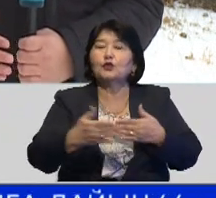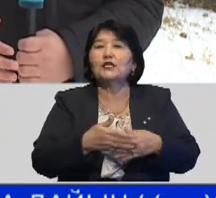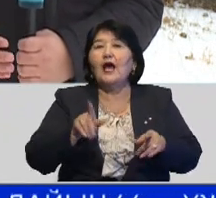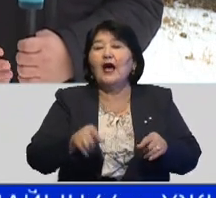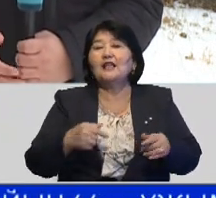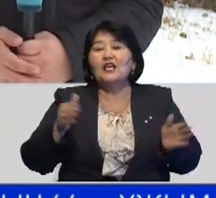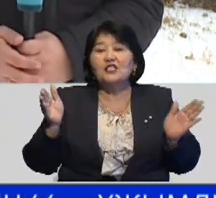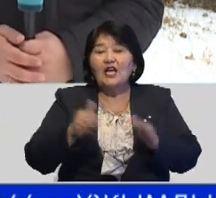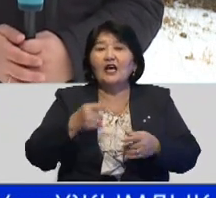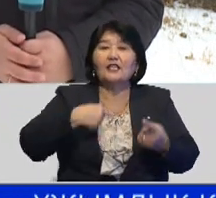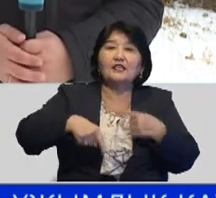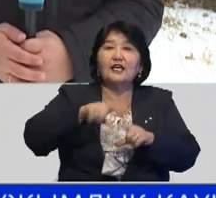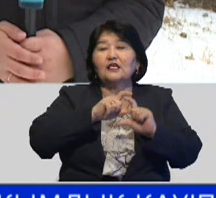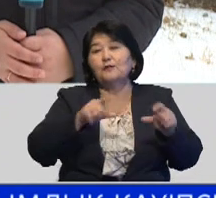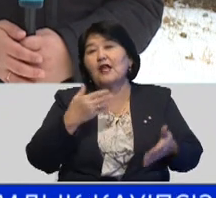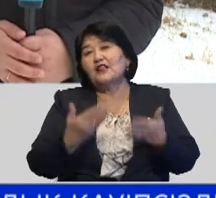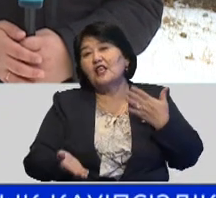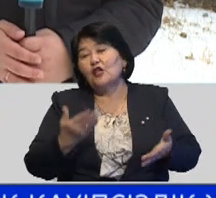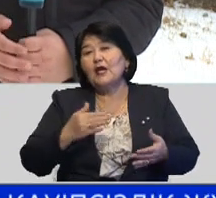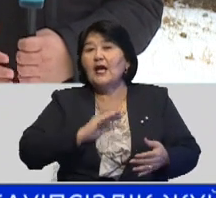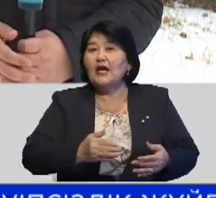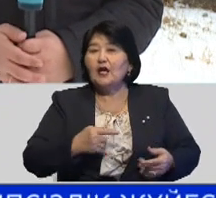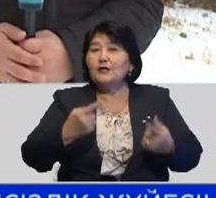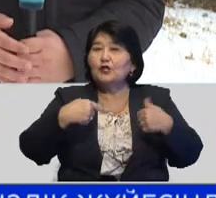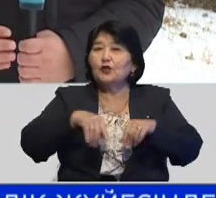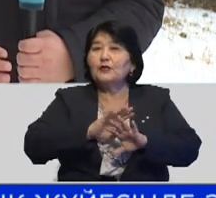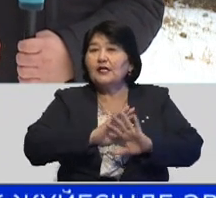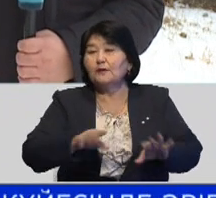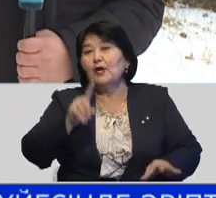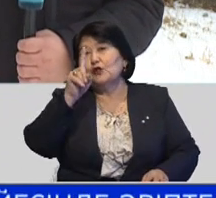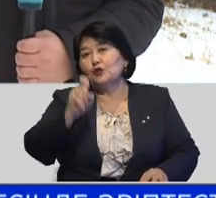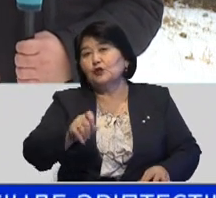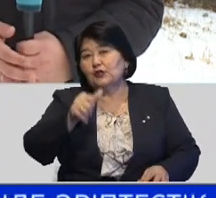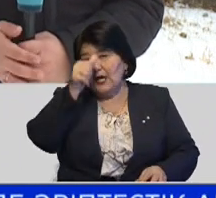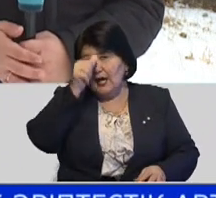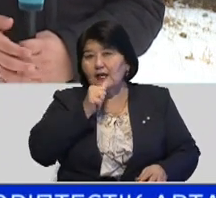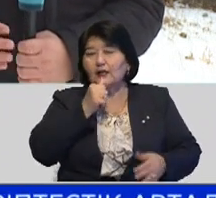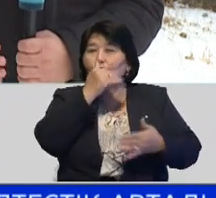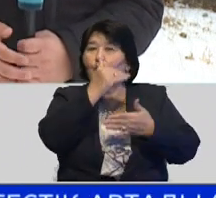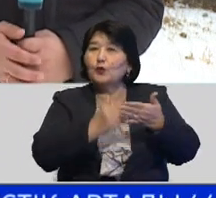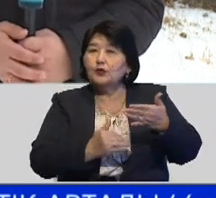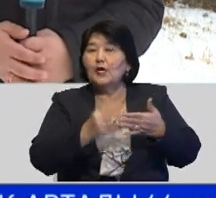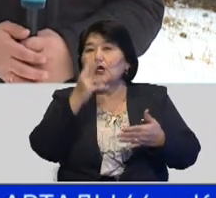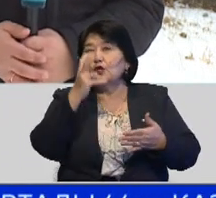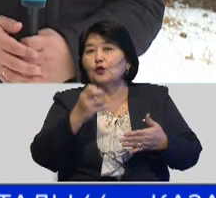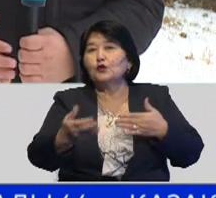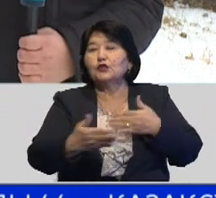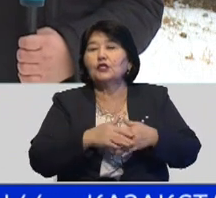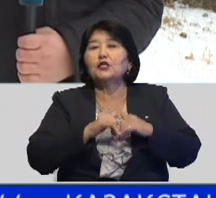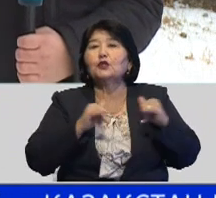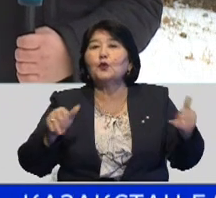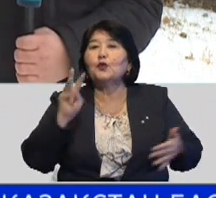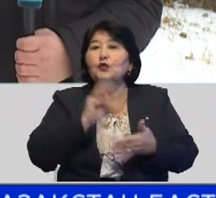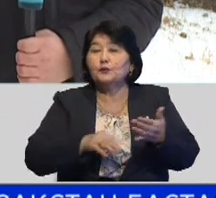ал шағын кәсіпкерлік субъектілері немесе коммерциялық емес ұйымдар үшін 100 айлық есептік көрсеткіштен 200-ге дейін өспек.